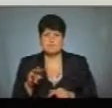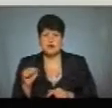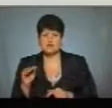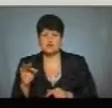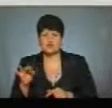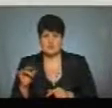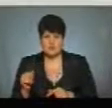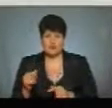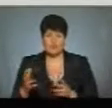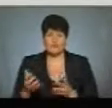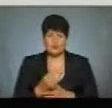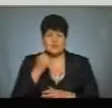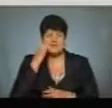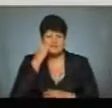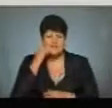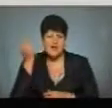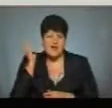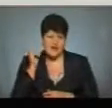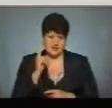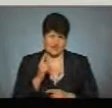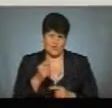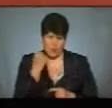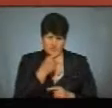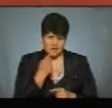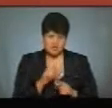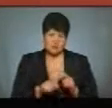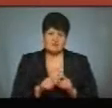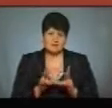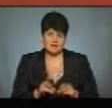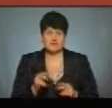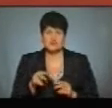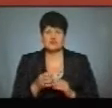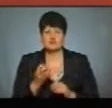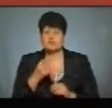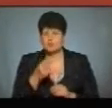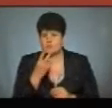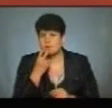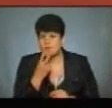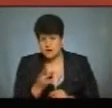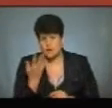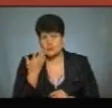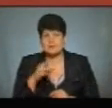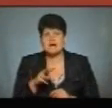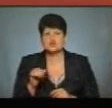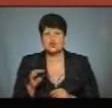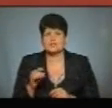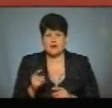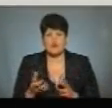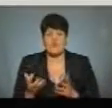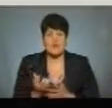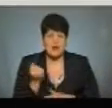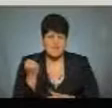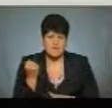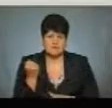мажоритарку виграють старі обличчя. Так? Тобто це в 2014 році ми бачили, коли мажоритарку